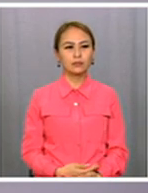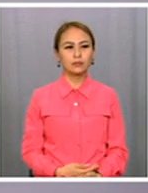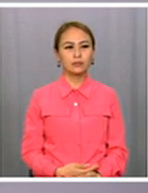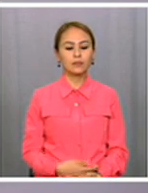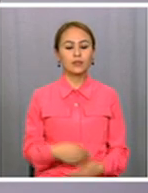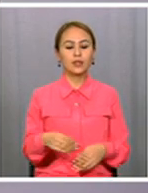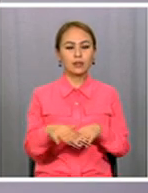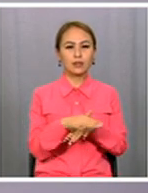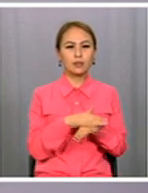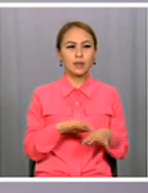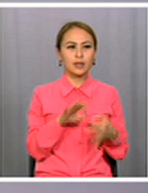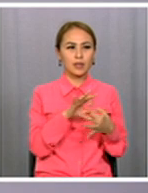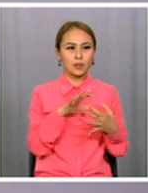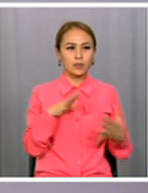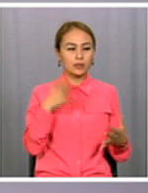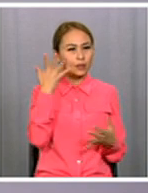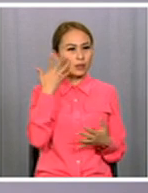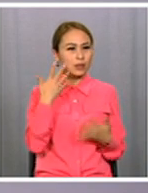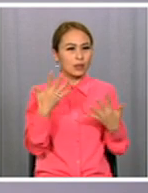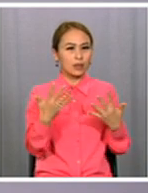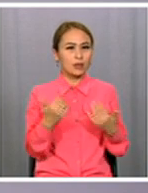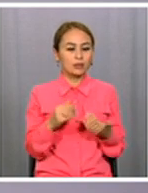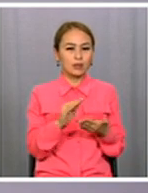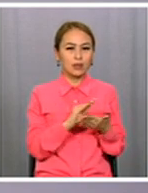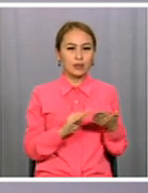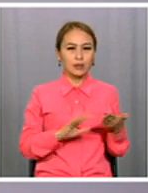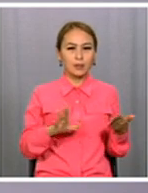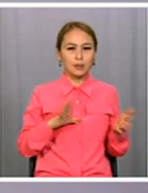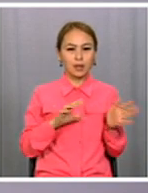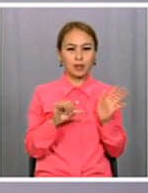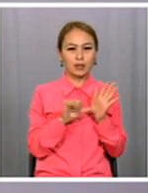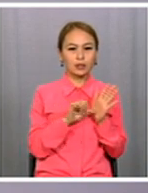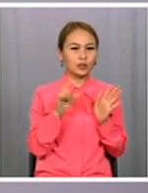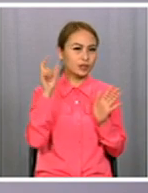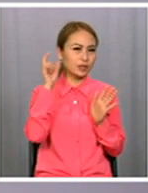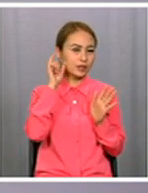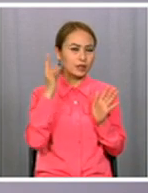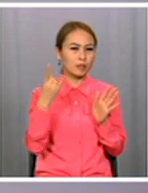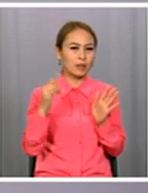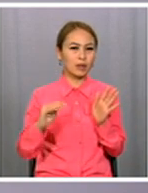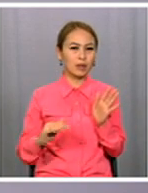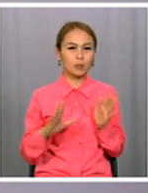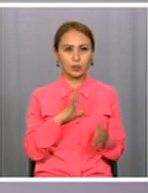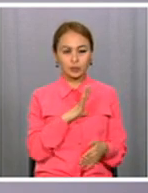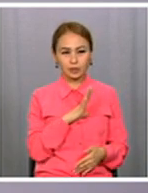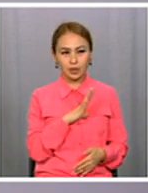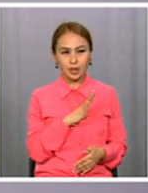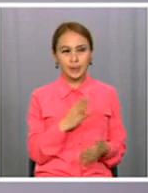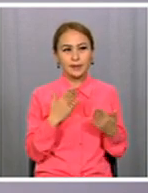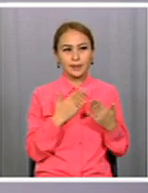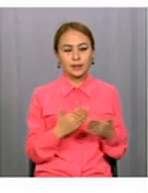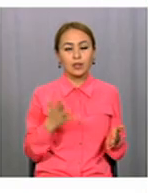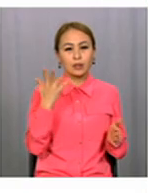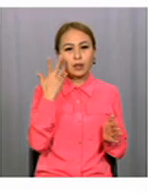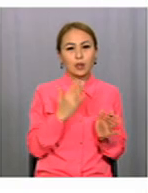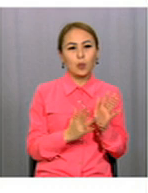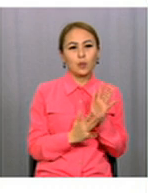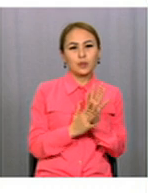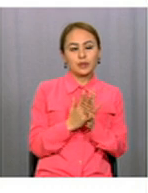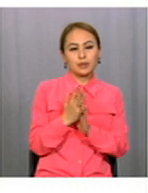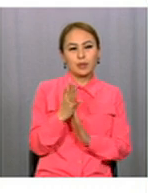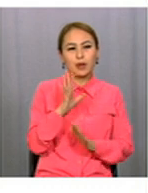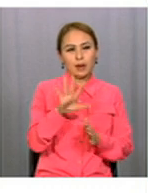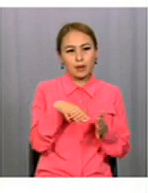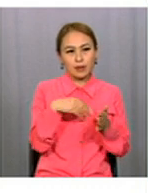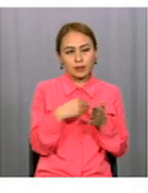Еліміз тәуелсіздік алғанда ақын небәрі 6 жасар бала болды. Енді өсіп келе жатқан әлі